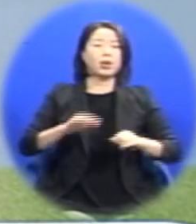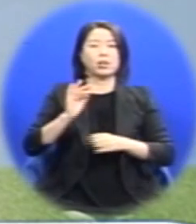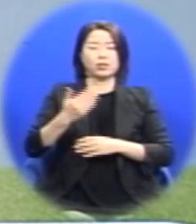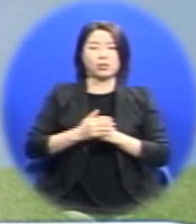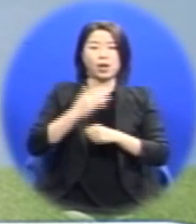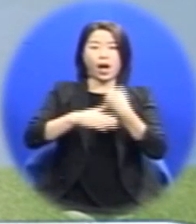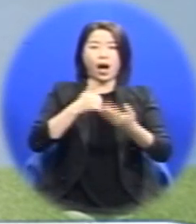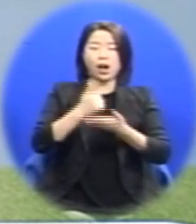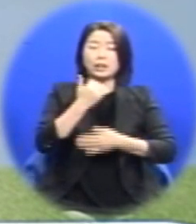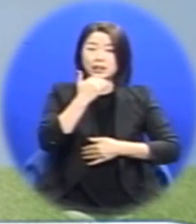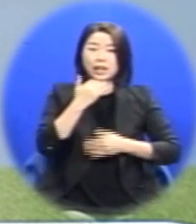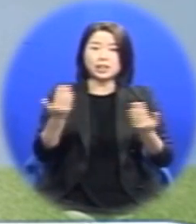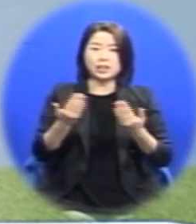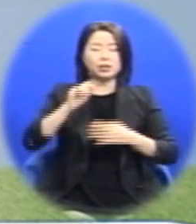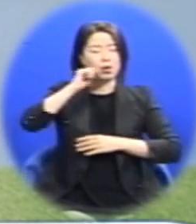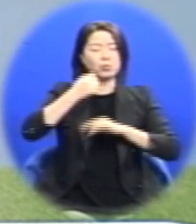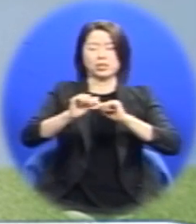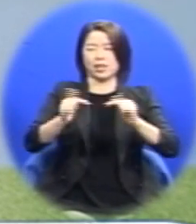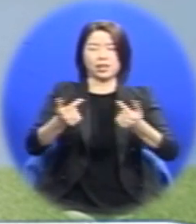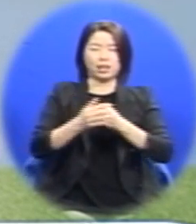하나님을 기다리는 일이 어렵지 않아요.